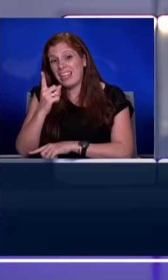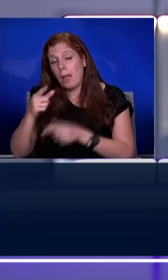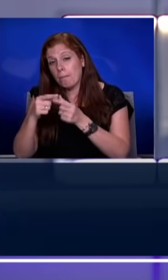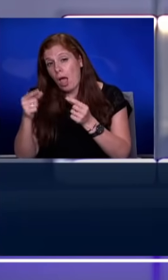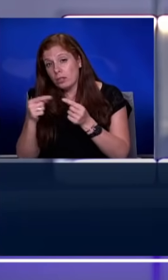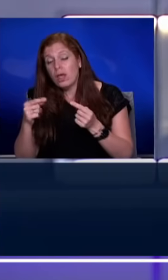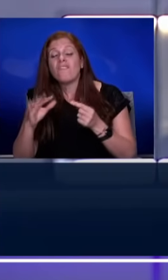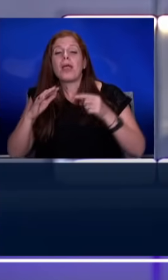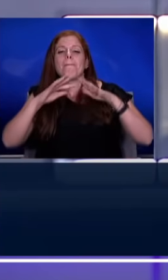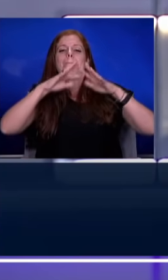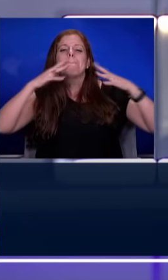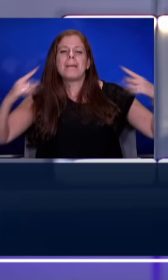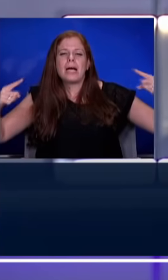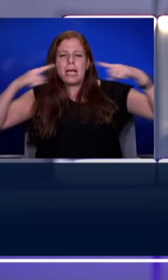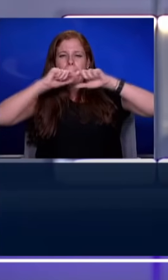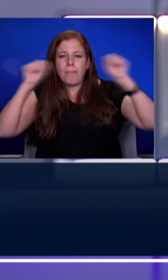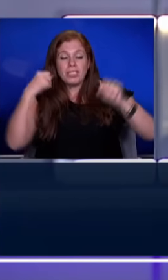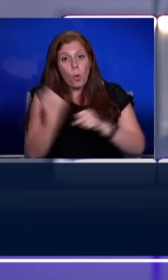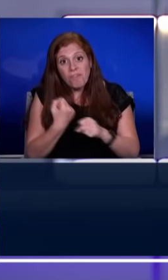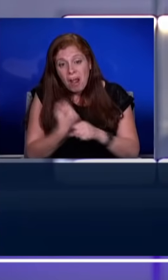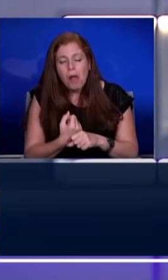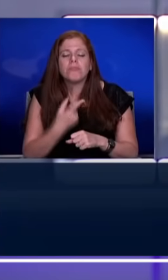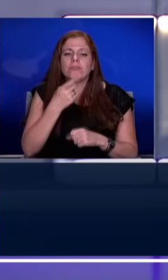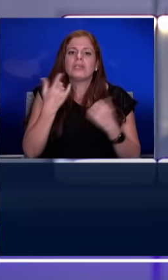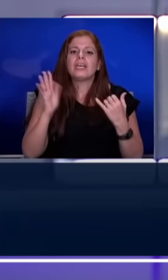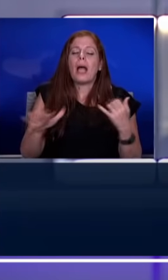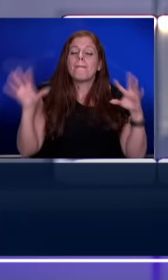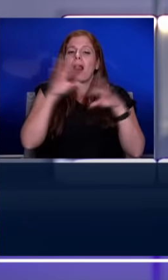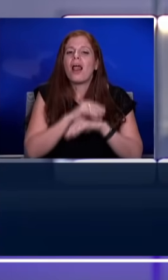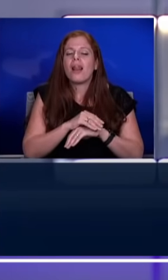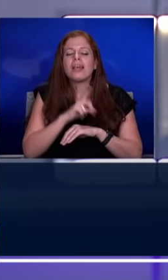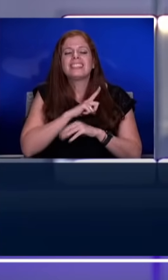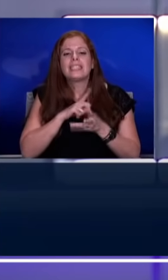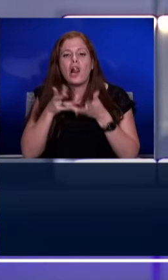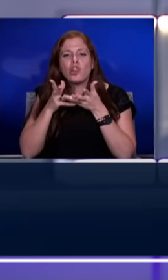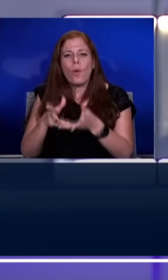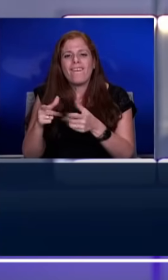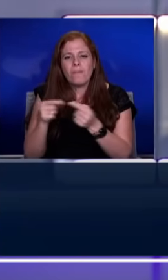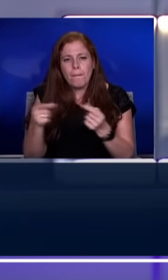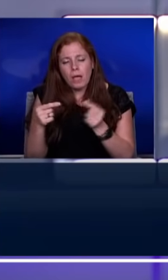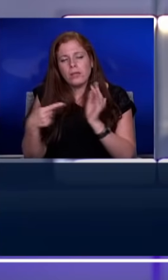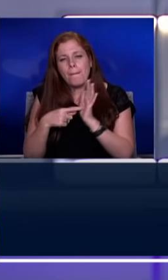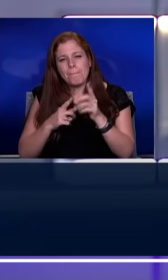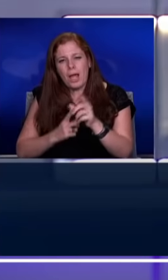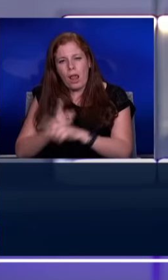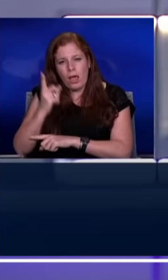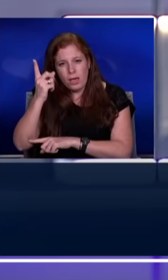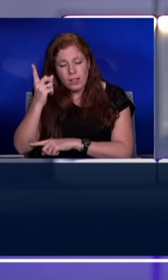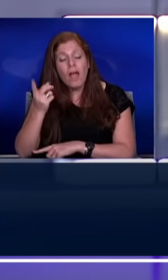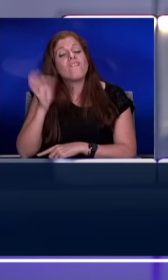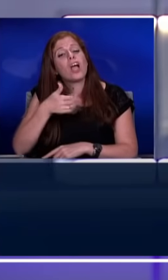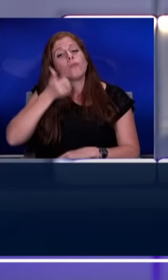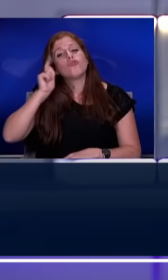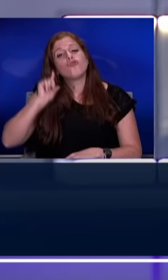כיפת ברזל. גם הלילה צה"ל תוקף ברצועת עזה בתגובה לרקטה שנורית מהרצועה, וגם שלשום